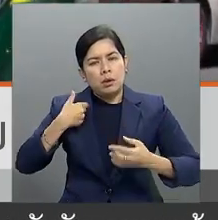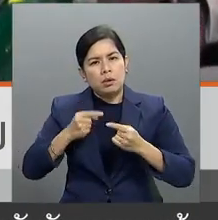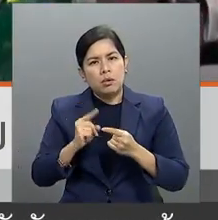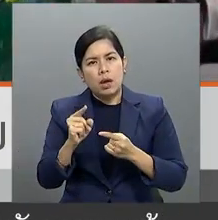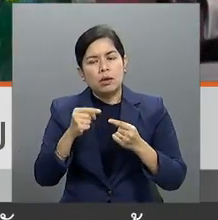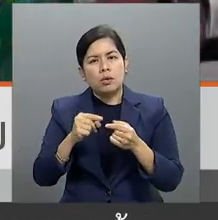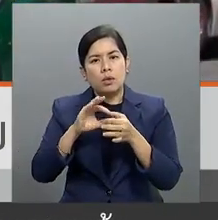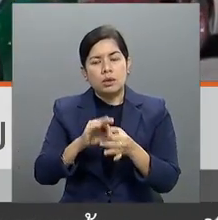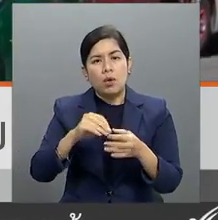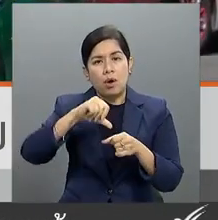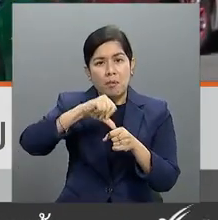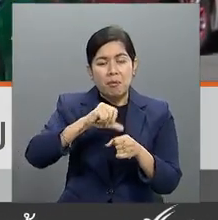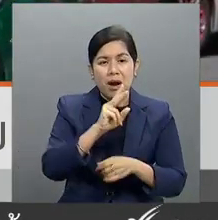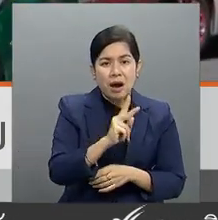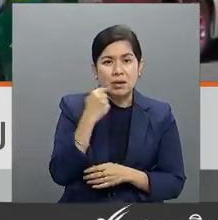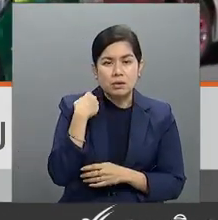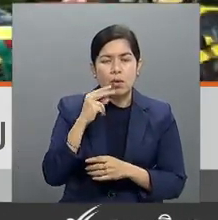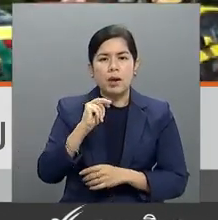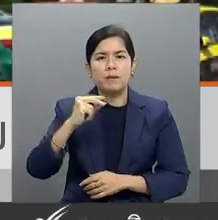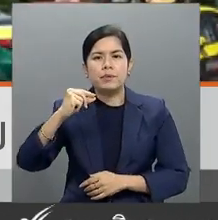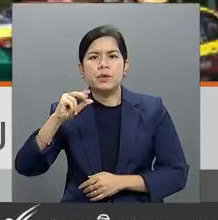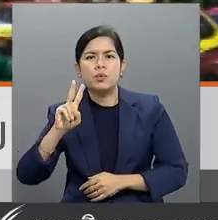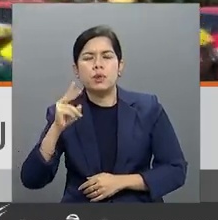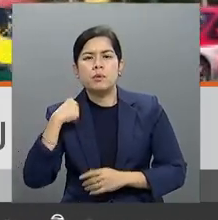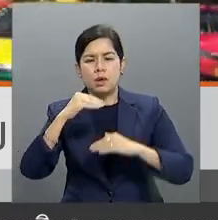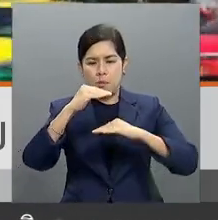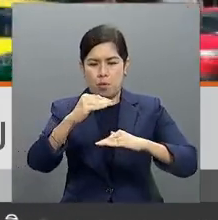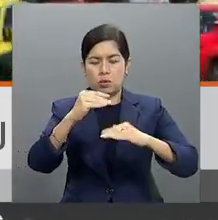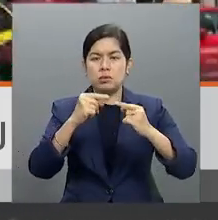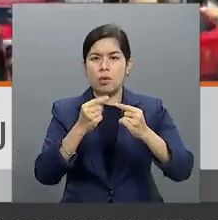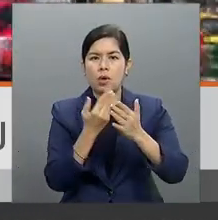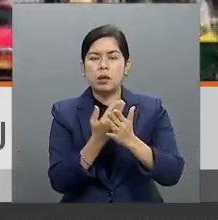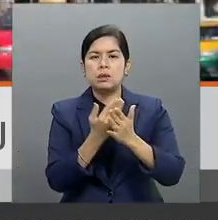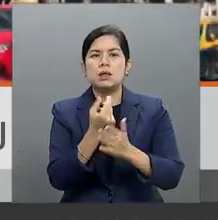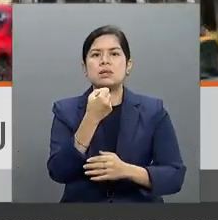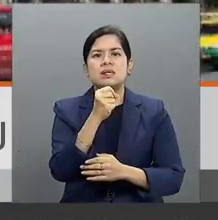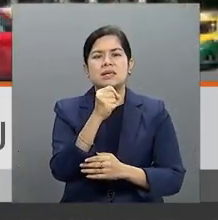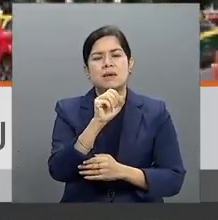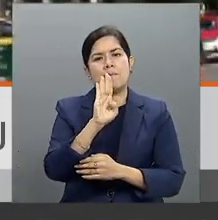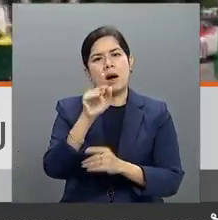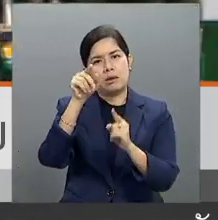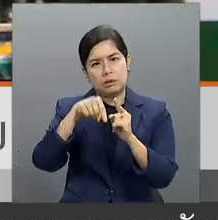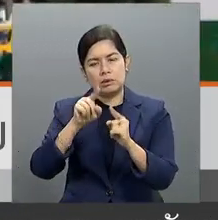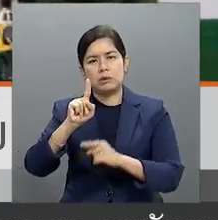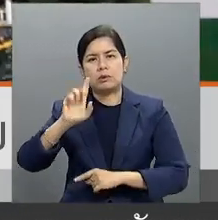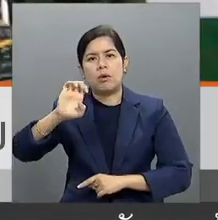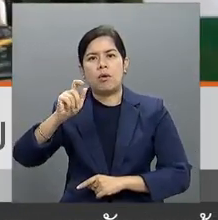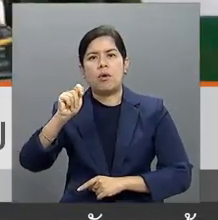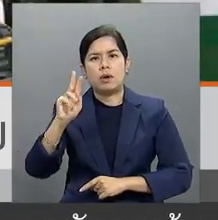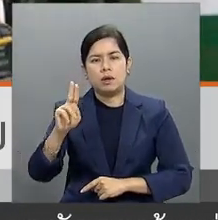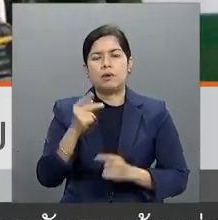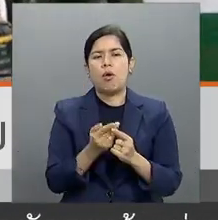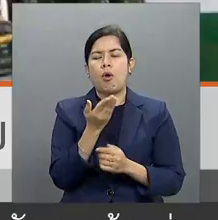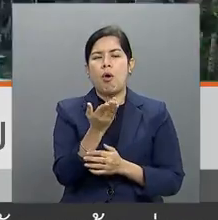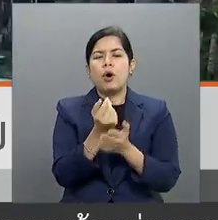NGVให้คงที่ราคาไม่เกินกิโลกรัมหรือว่าต่อลิตรละ 10บาทค่ะอีกครั้งนะคะขอให้ช่วยเหลือดอกเบี้ยรถแท็กซี่